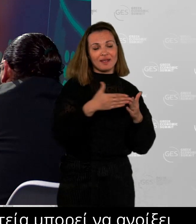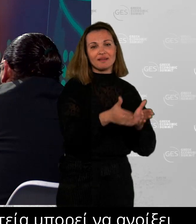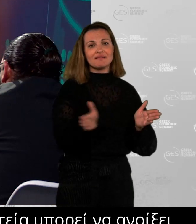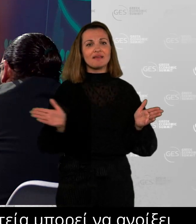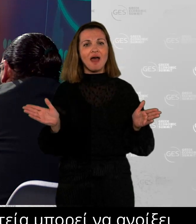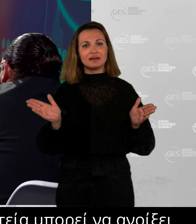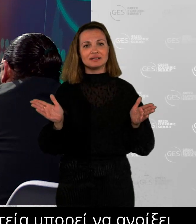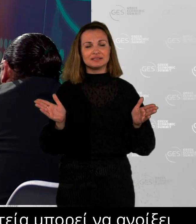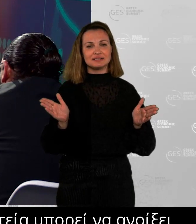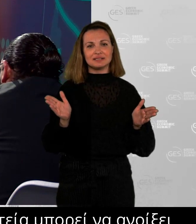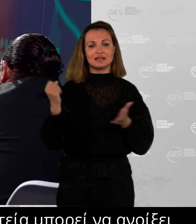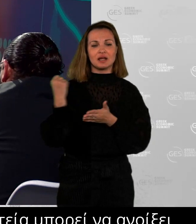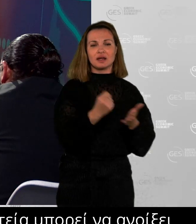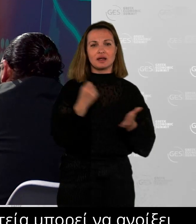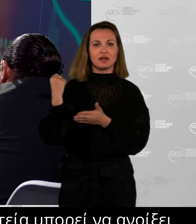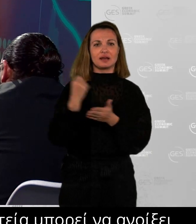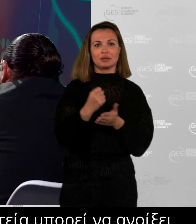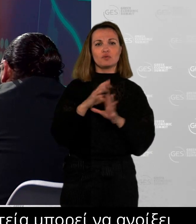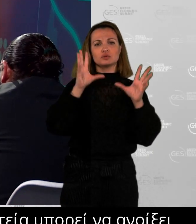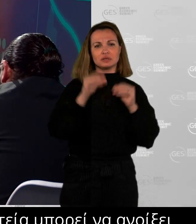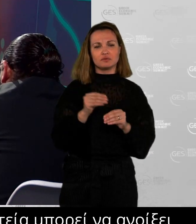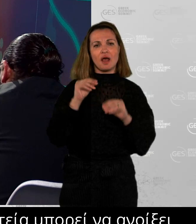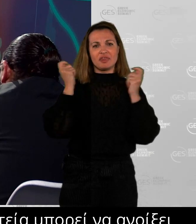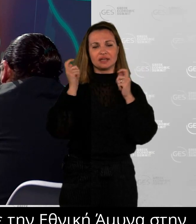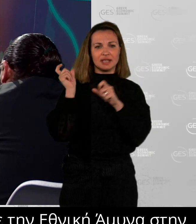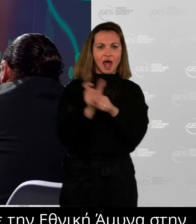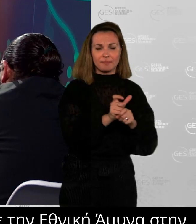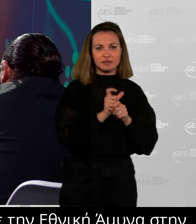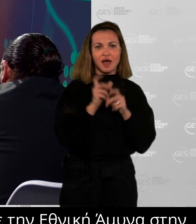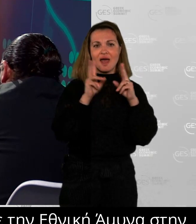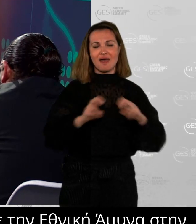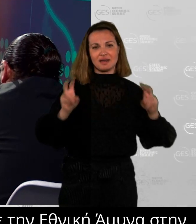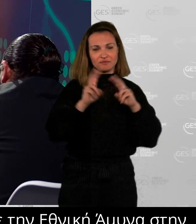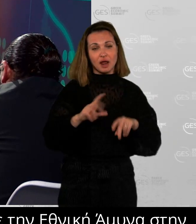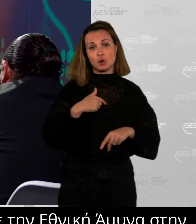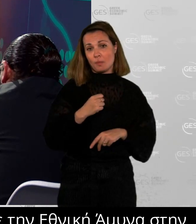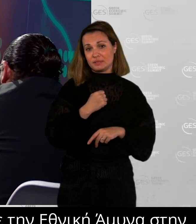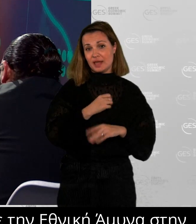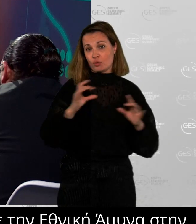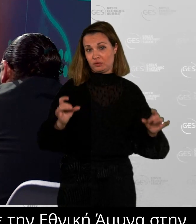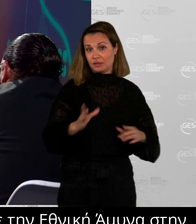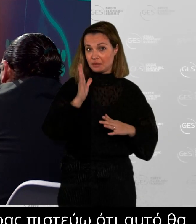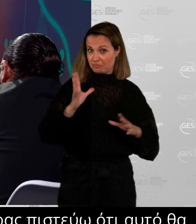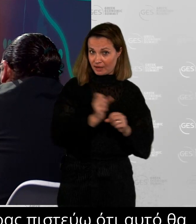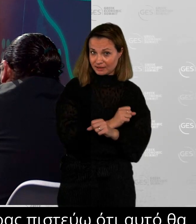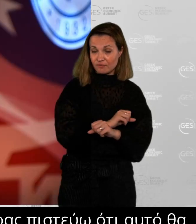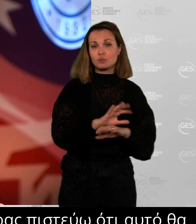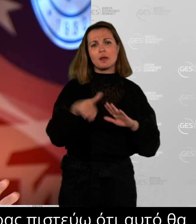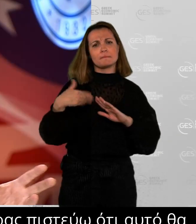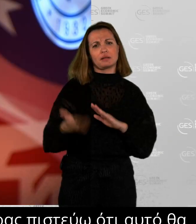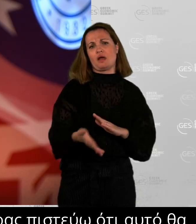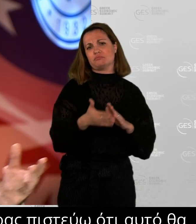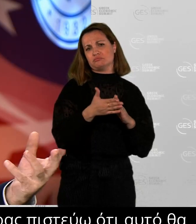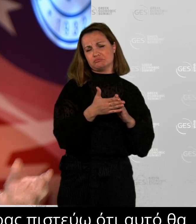εθνική άμυνα στην έρευνα και στους ερευνητικούς φορείς της χώρας. Πιστεύω ότι αυτό θα αλλάξει πάρα πάρα πολύ τα δεδομένα.